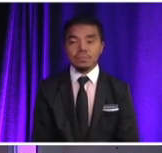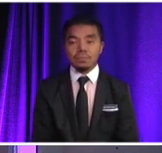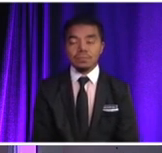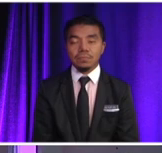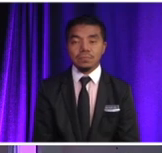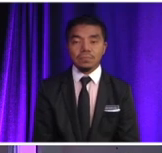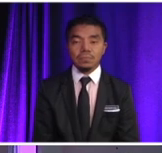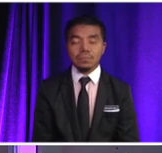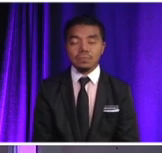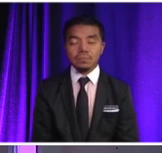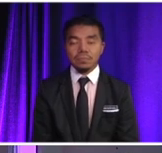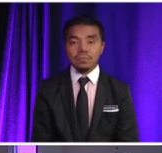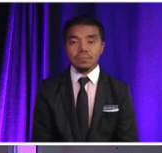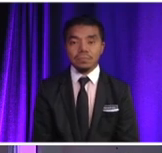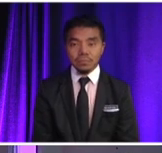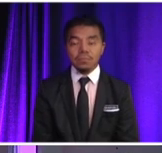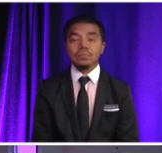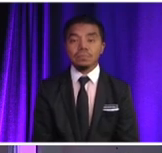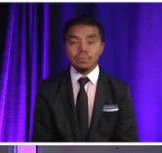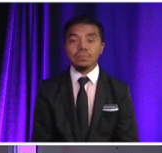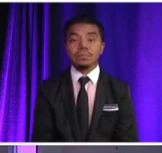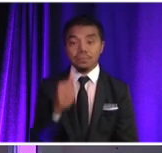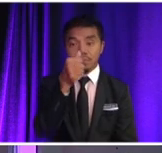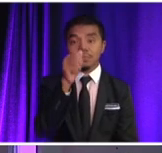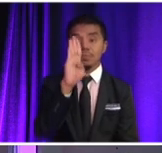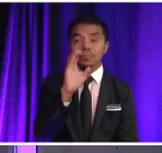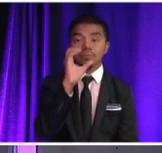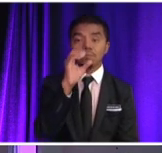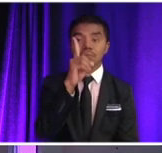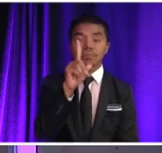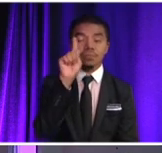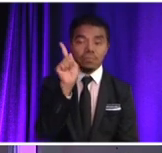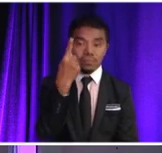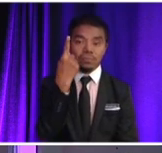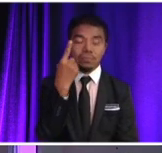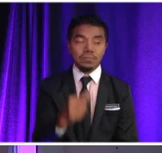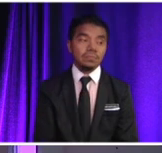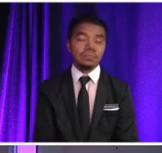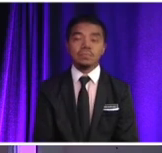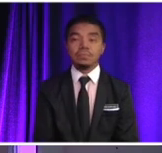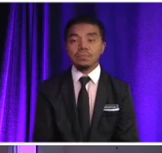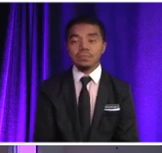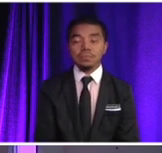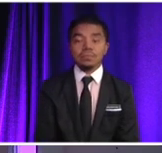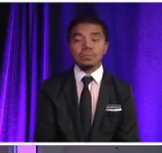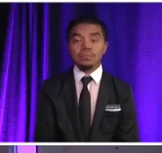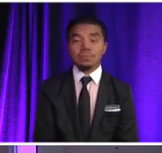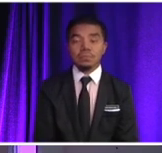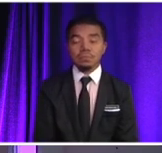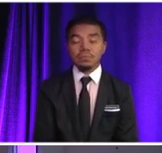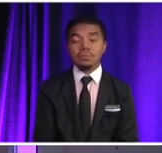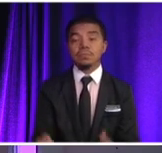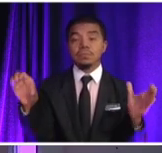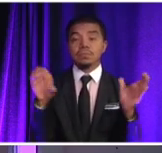karena tulis e b c dan d ya perlu ingat seterusnya ialah contoh